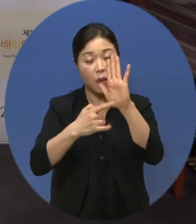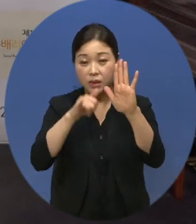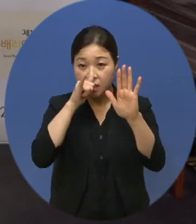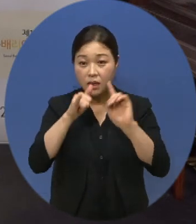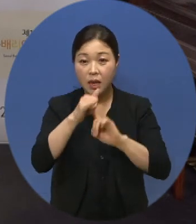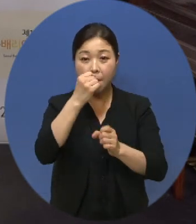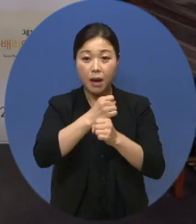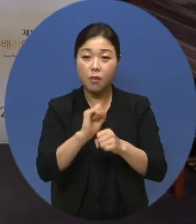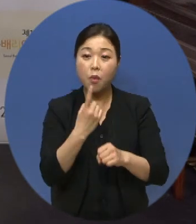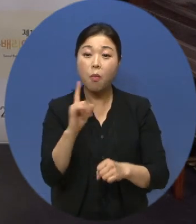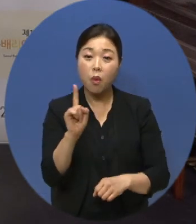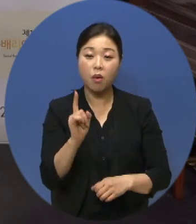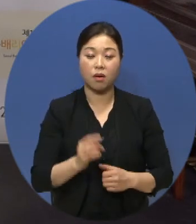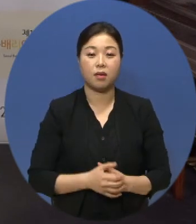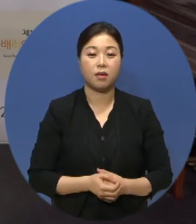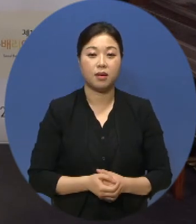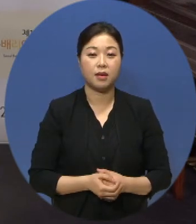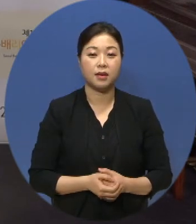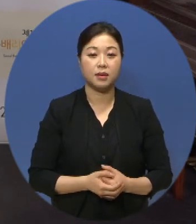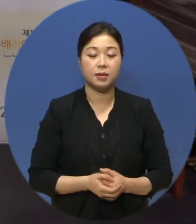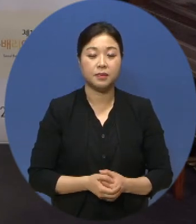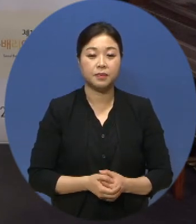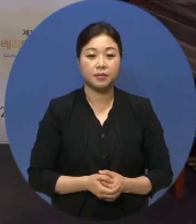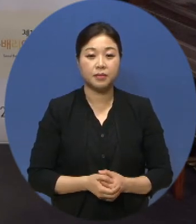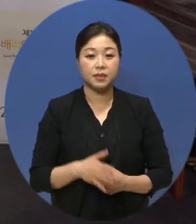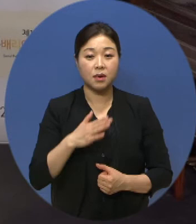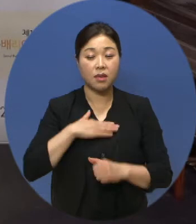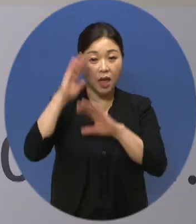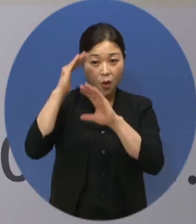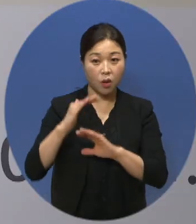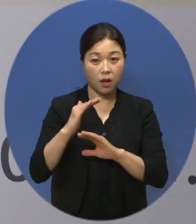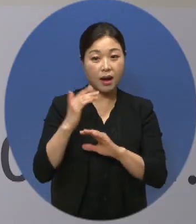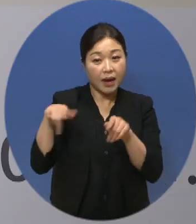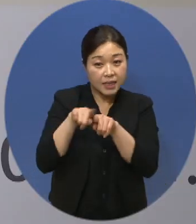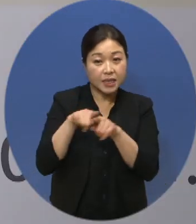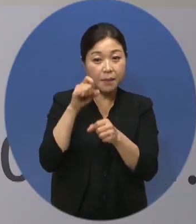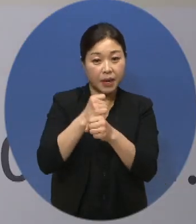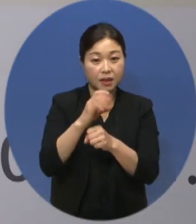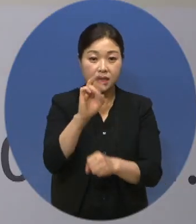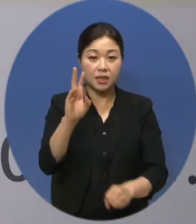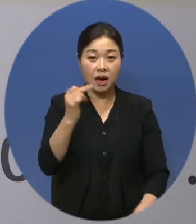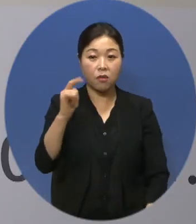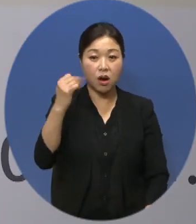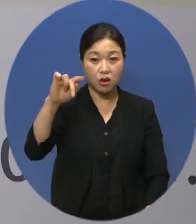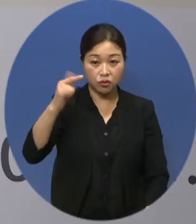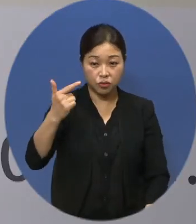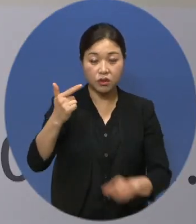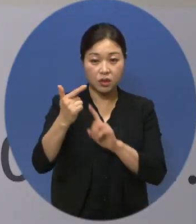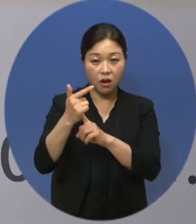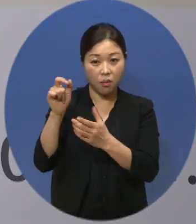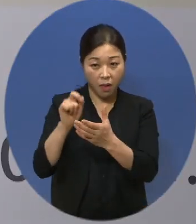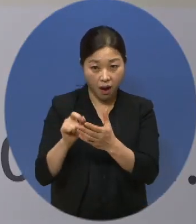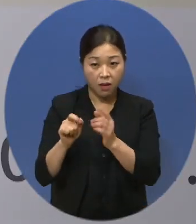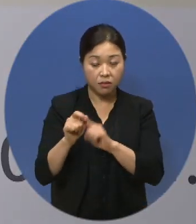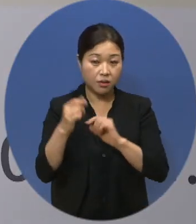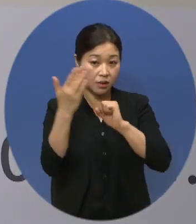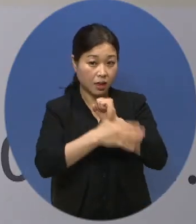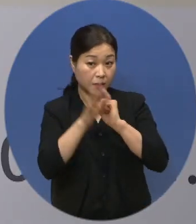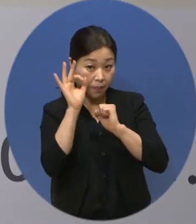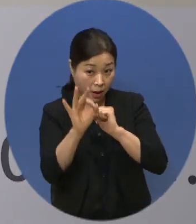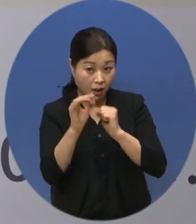어떻게 되십니까? 제가 이제 이 각본을 같이 쓴 양광훈 작가님이랑 사진 한 장을 보게 되었는데